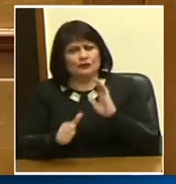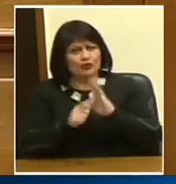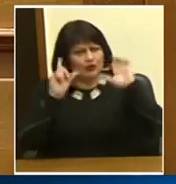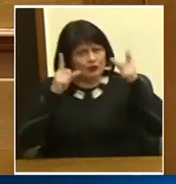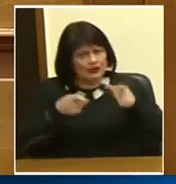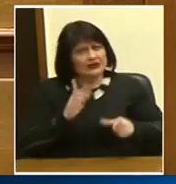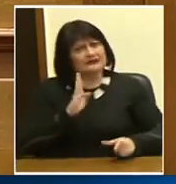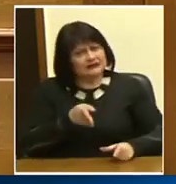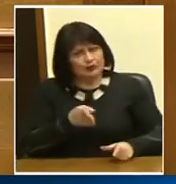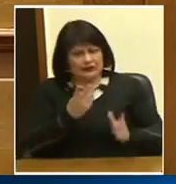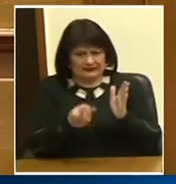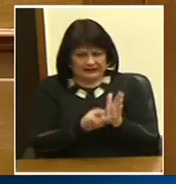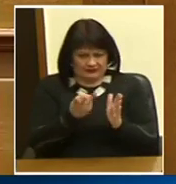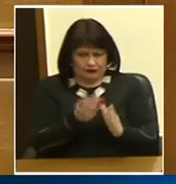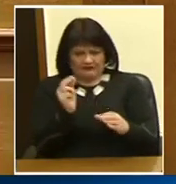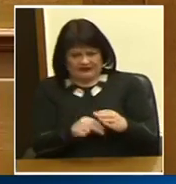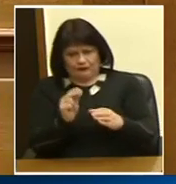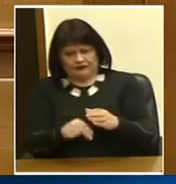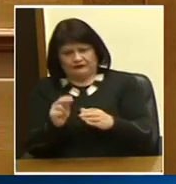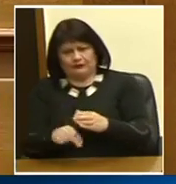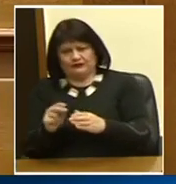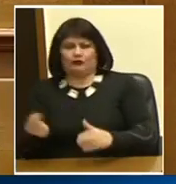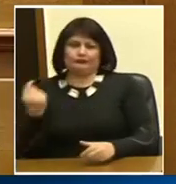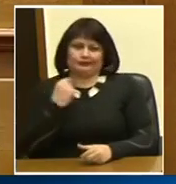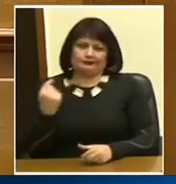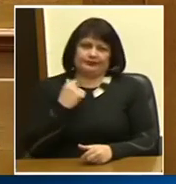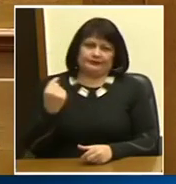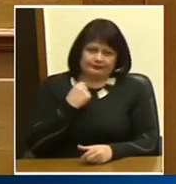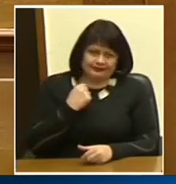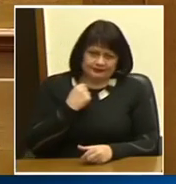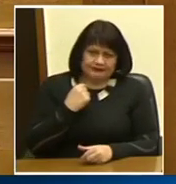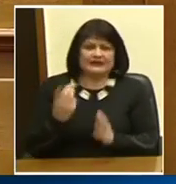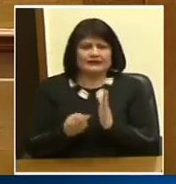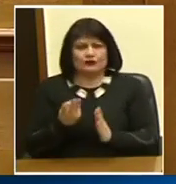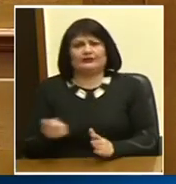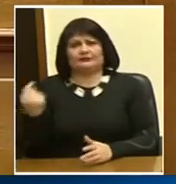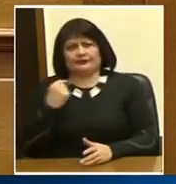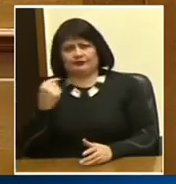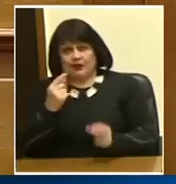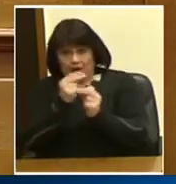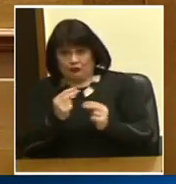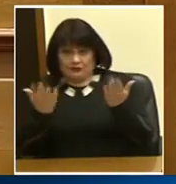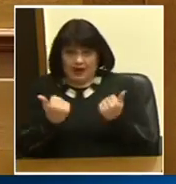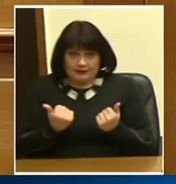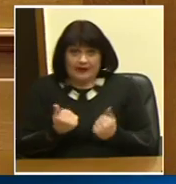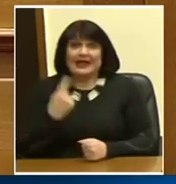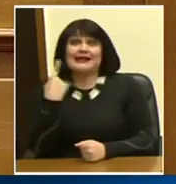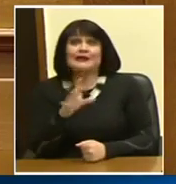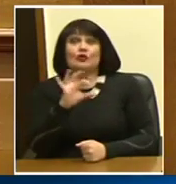Δημοκρατίας μετά από τρεις διαδοχικές αστοχίες, μετά από τρεις διαδοχικές ψηφοφορίες που δεν θα καταλήξουν, στους